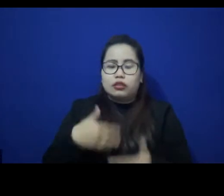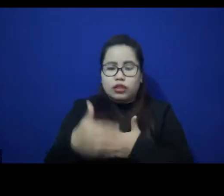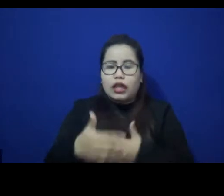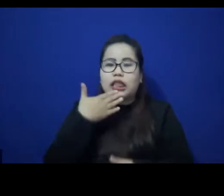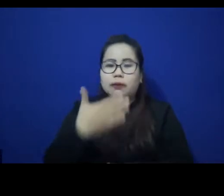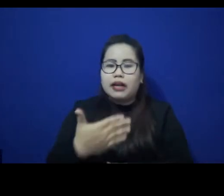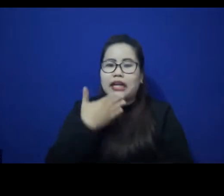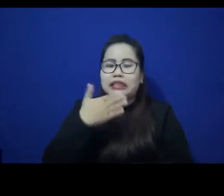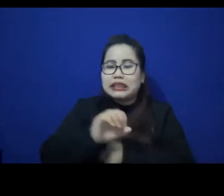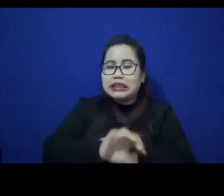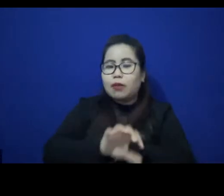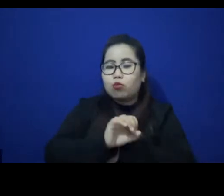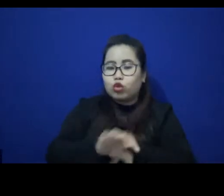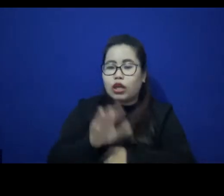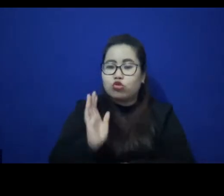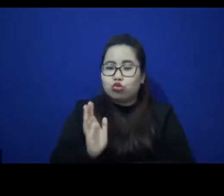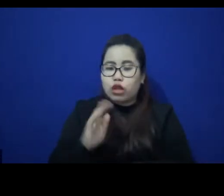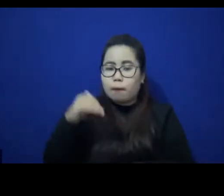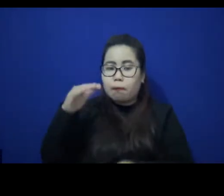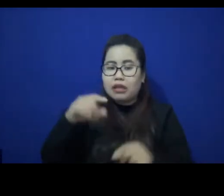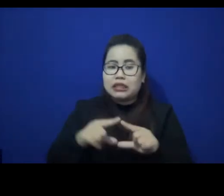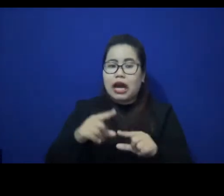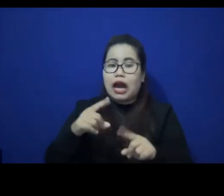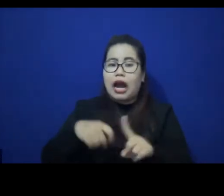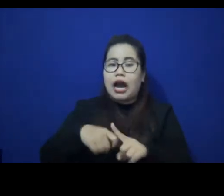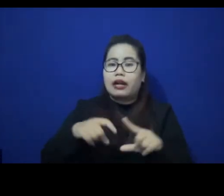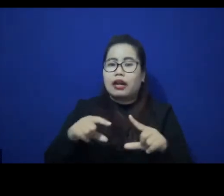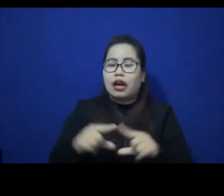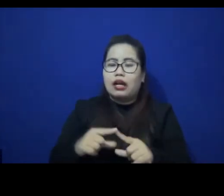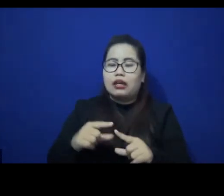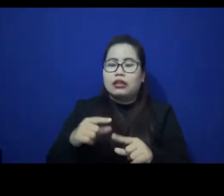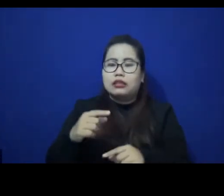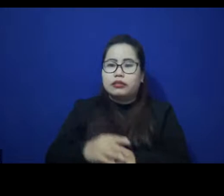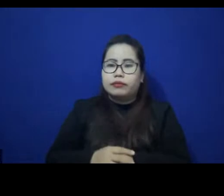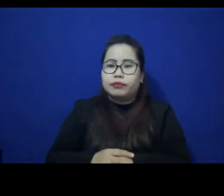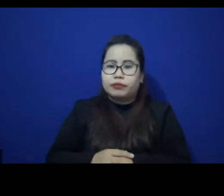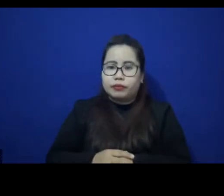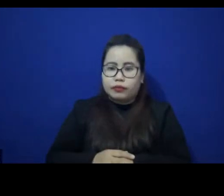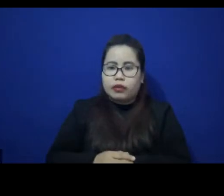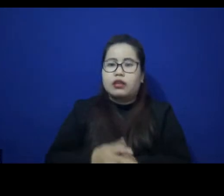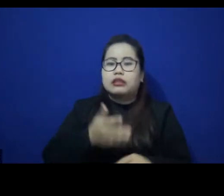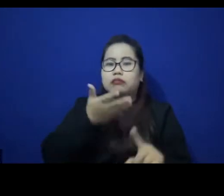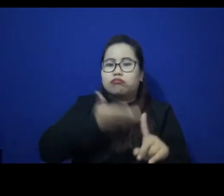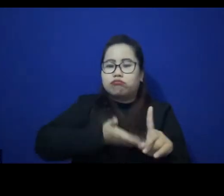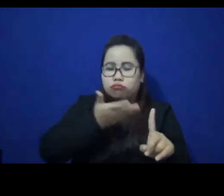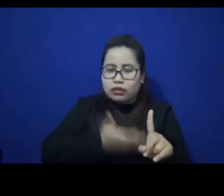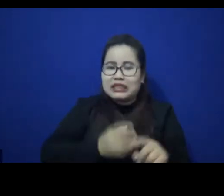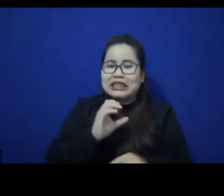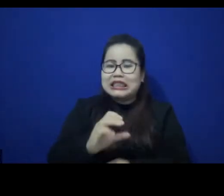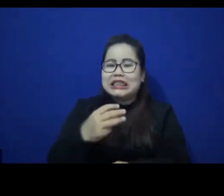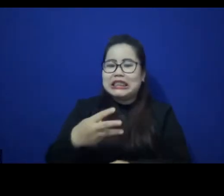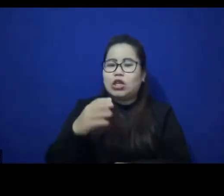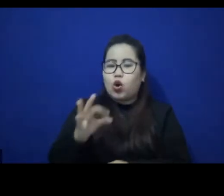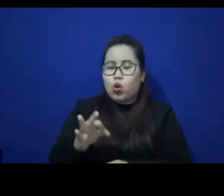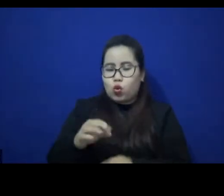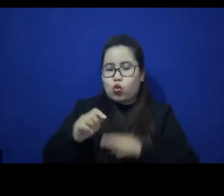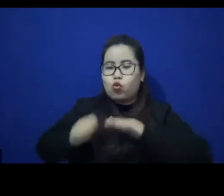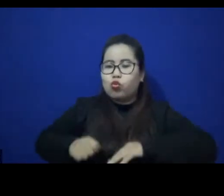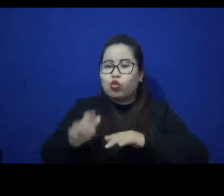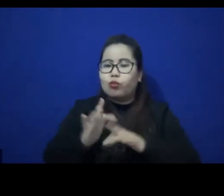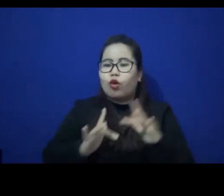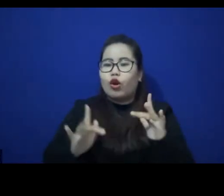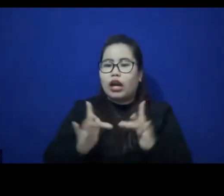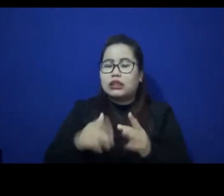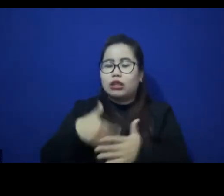sambutannya emas Arka selalu selaku CEO dari hukum online dan saya juga